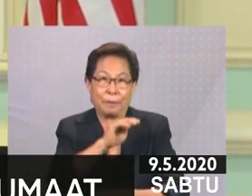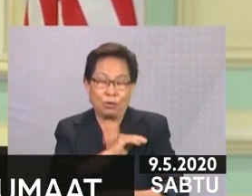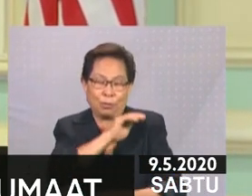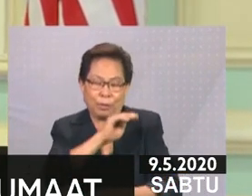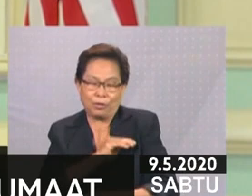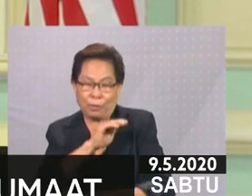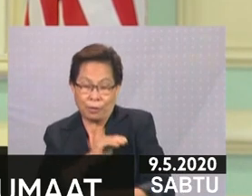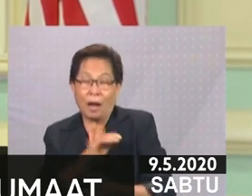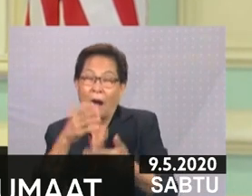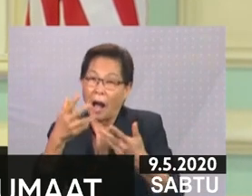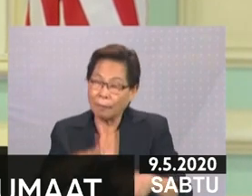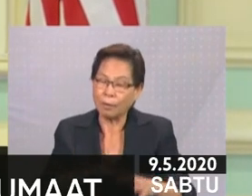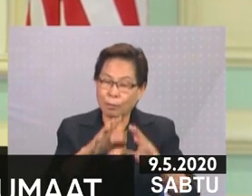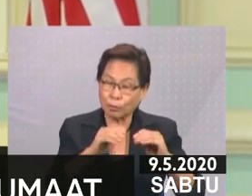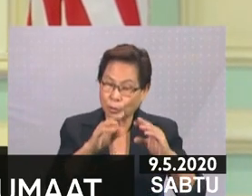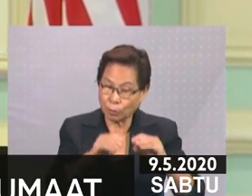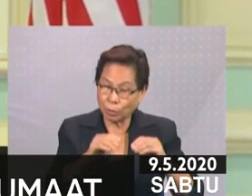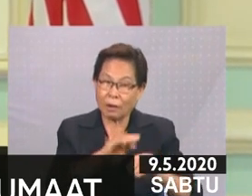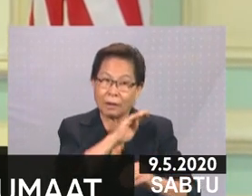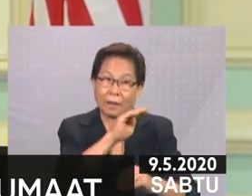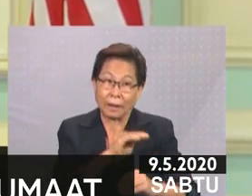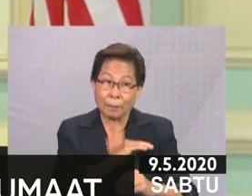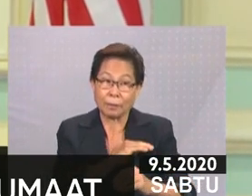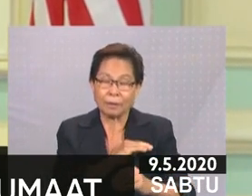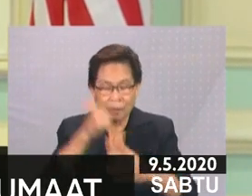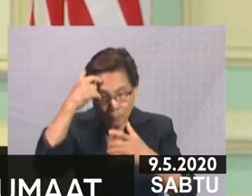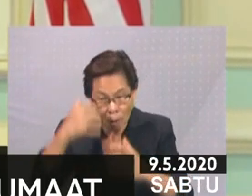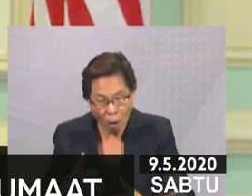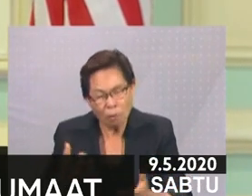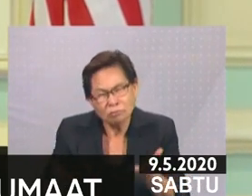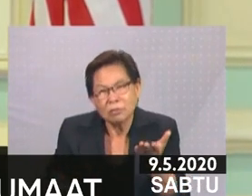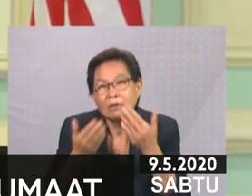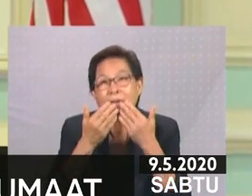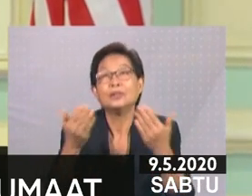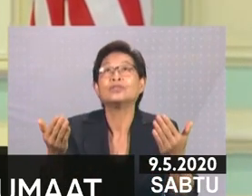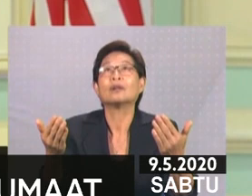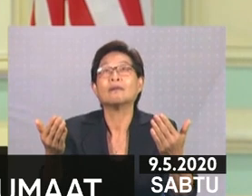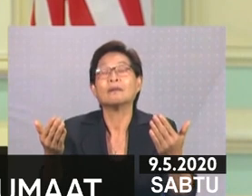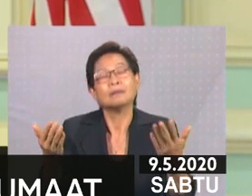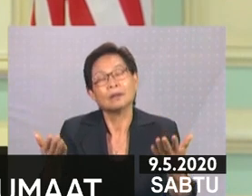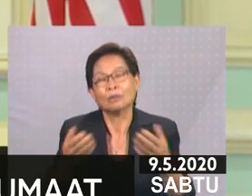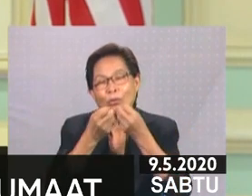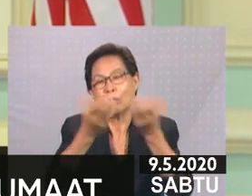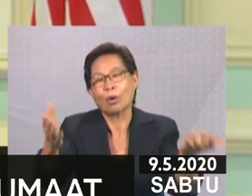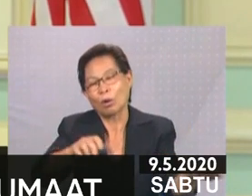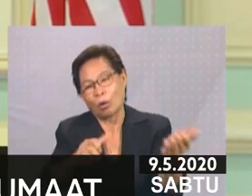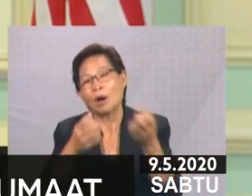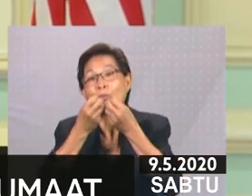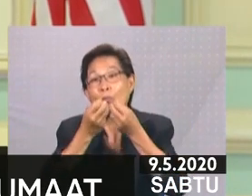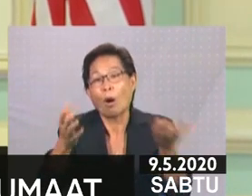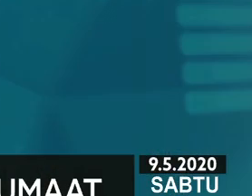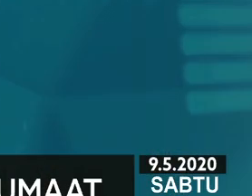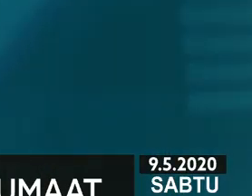Tunggul Justru itu sekarang pengumuman selanjutnya akan dibuat oleh menteri di jabatan menteri hal ehwal agama Datuk Sri dokter Zulkifli momen